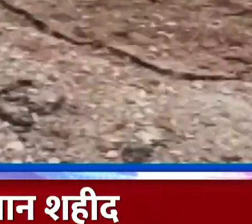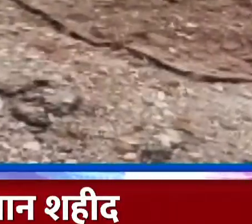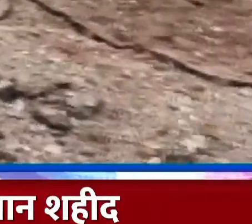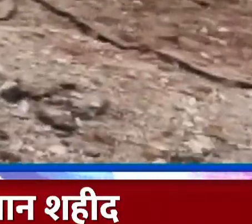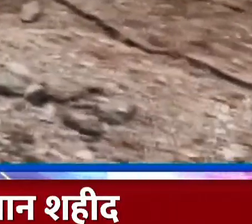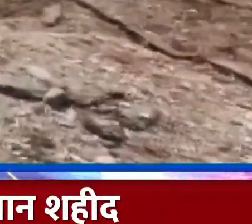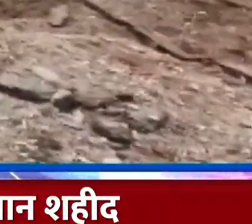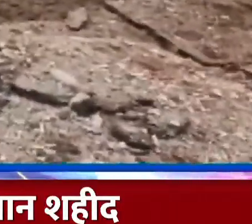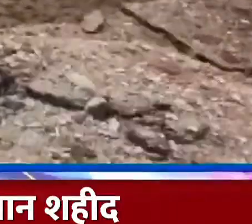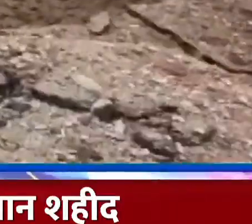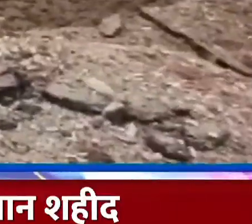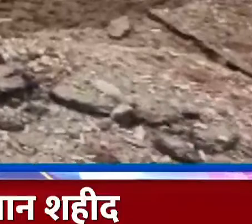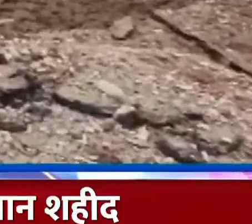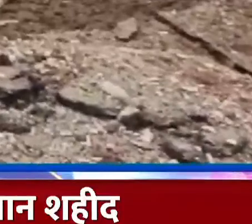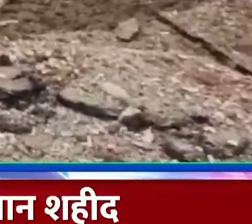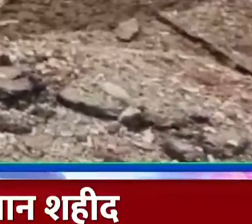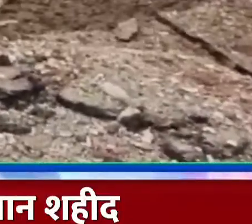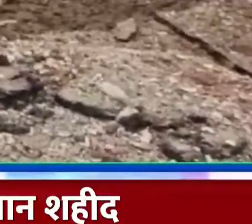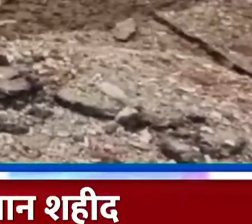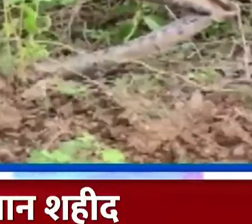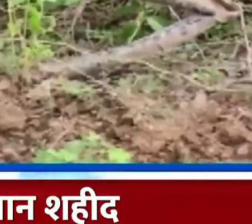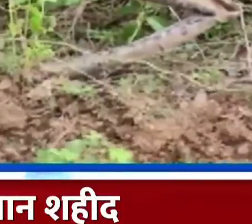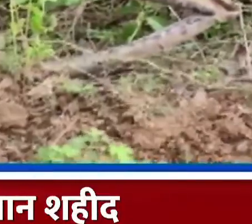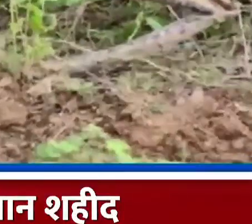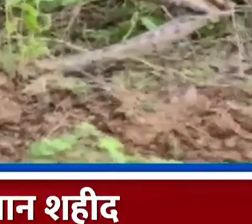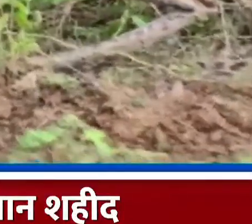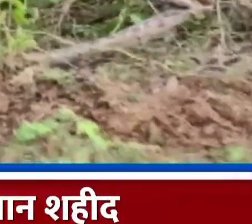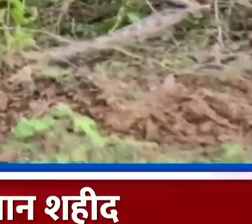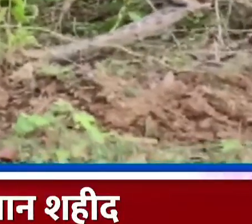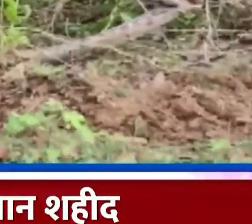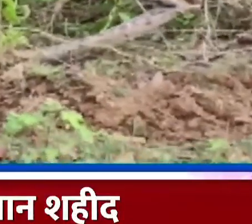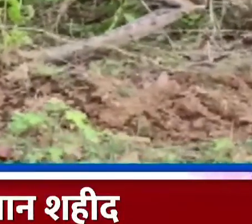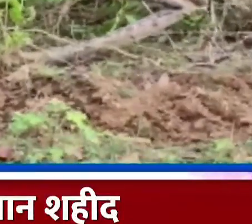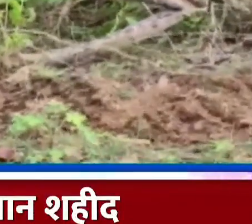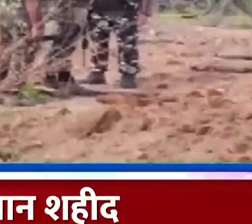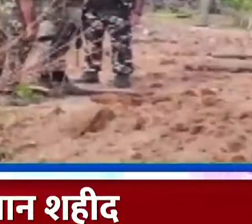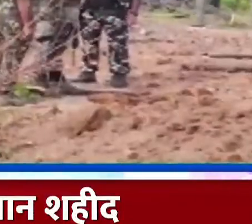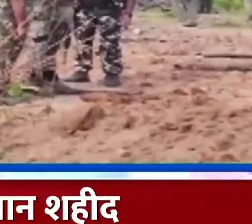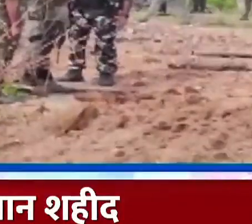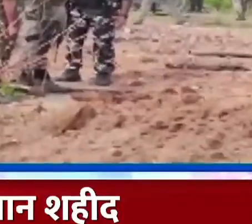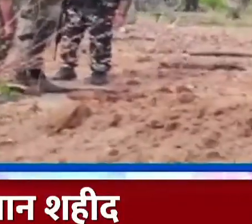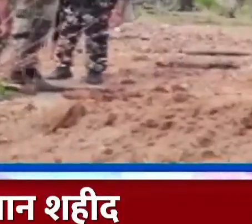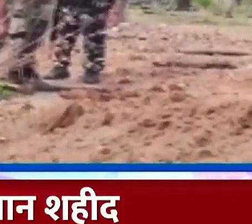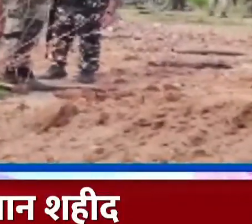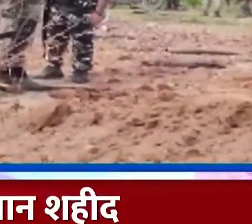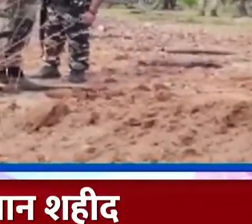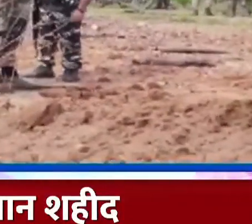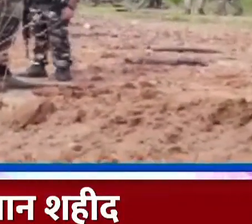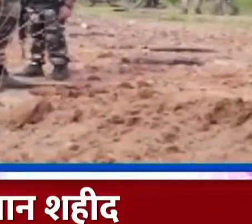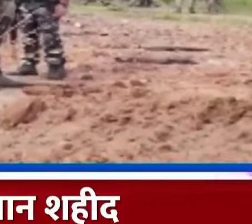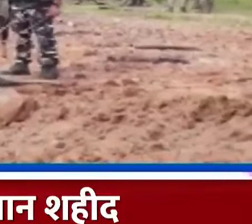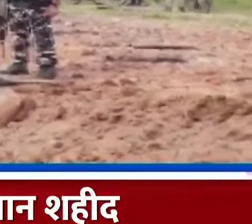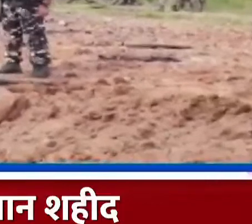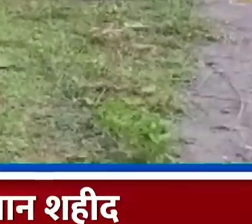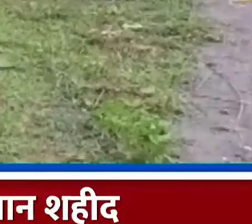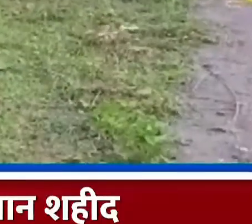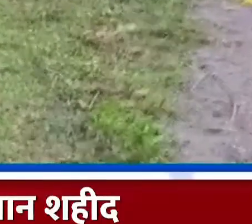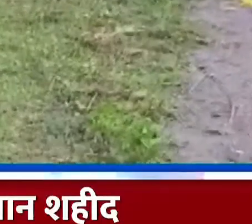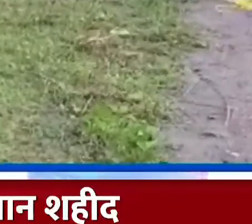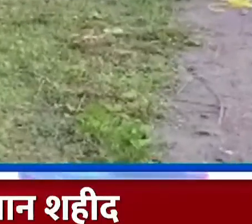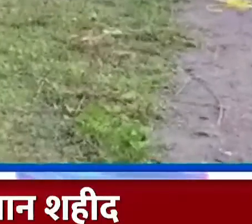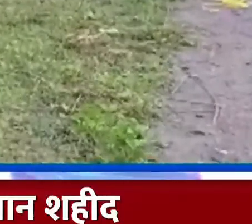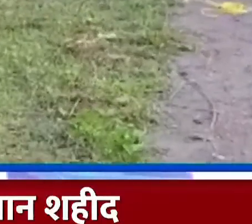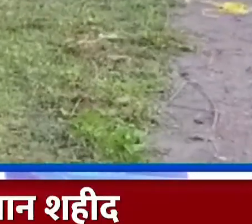उदय भैया मोदी ने की हमले के निंदा केंद्रीय ग्रह मंत्री अलग है मुख्यमंत्री भूपेश बघेल से ली जानकारी केंद्र से हर